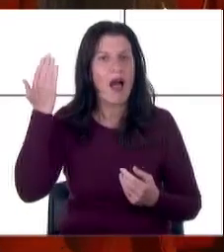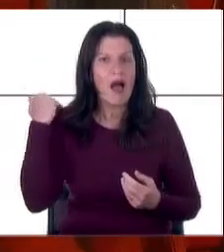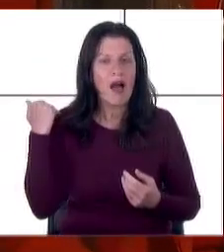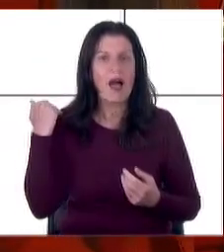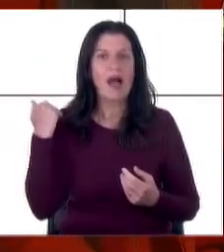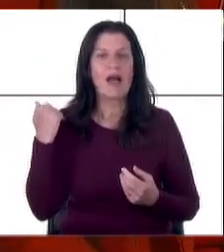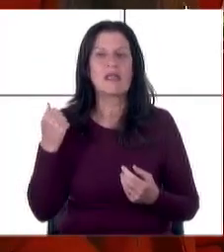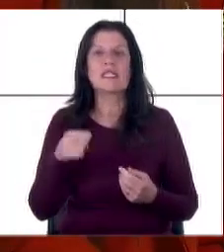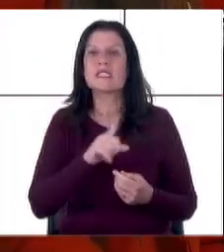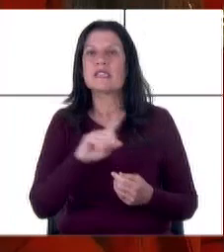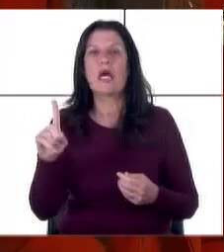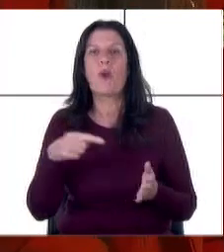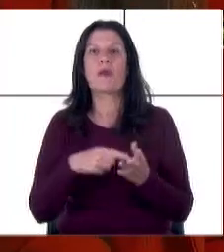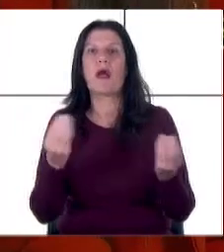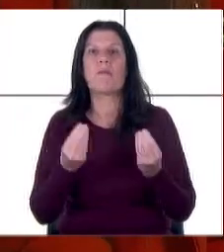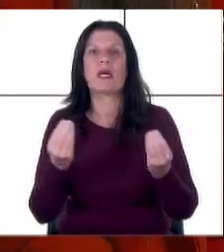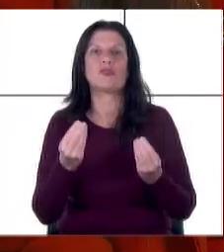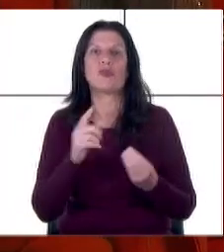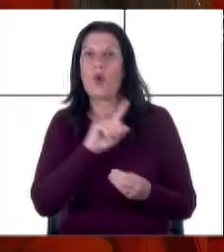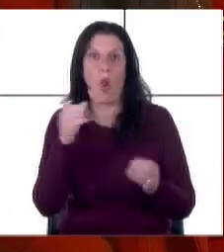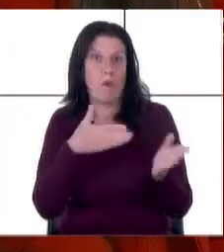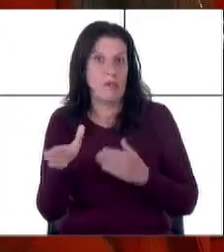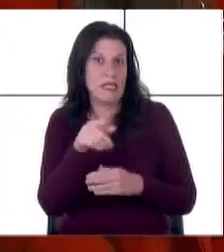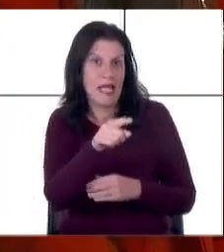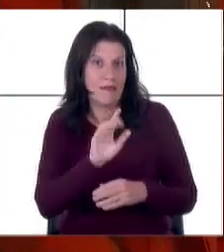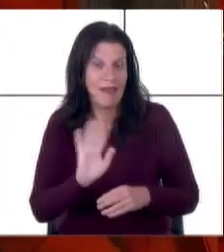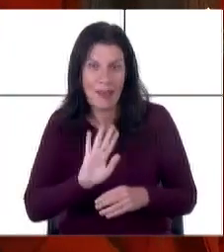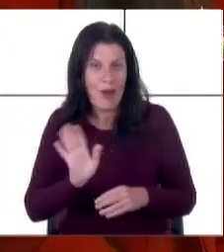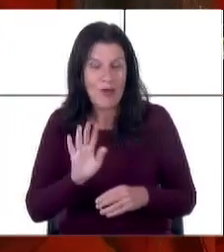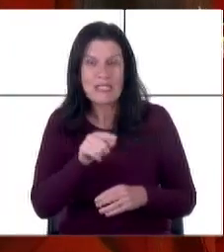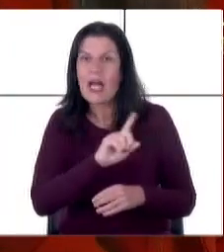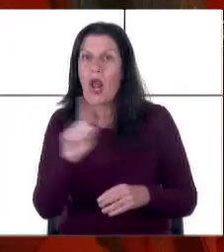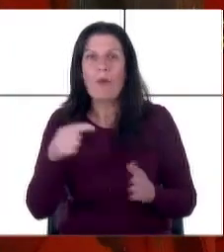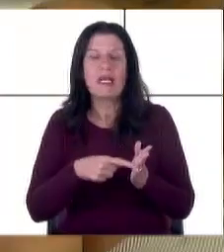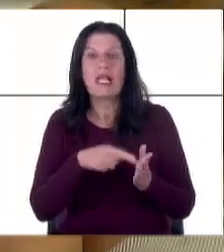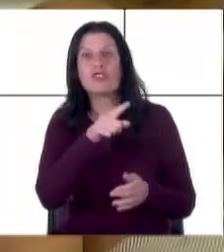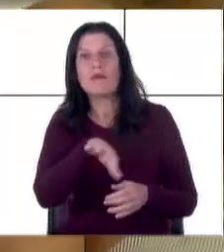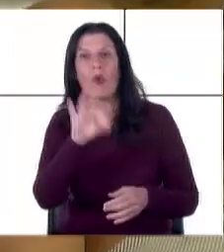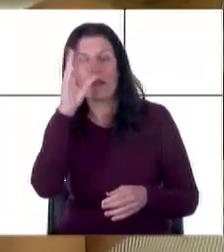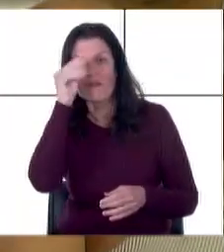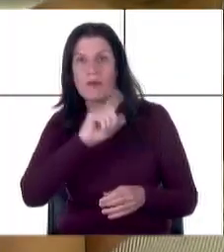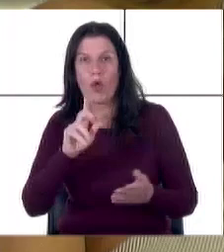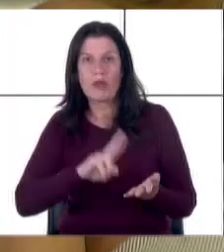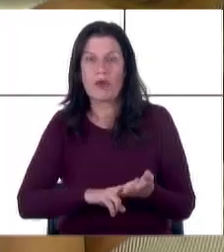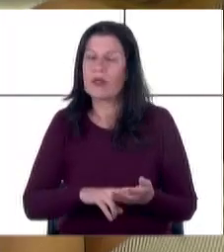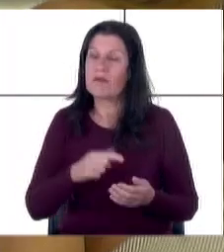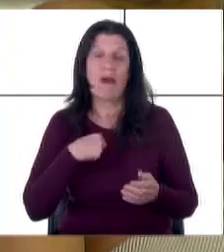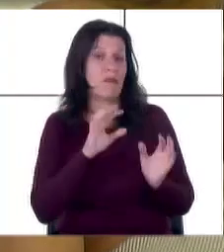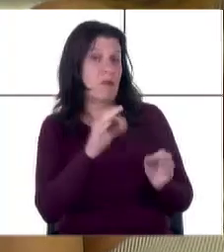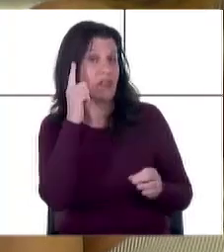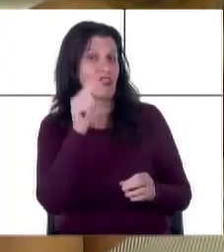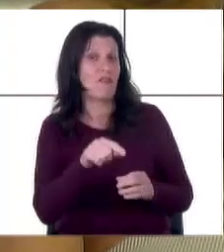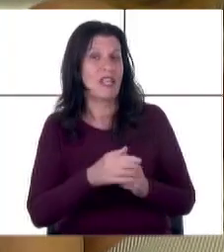משהו בך לא בסדר, כי את בוחרת גברים לא מתאימים ולא נכונים לך. שזה מה שחשבתי. יכול להיות שהגבר הזה